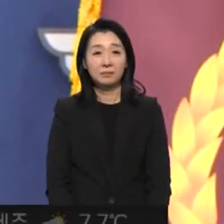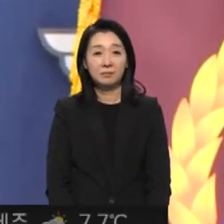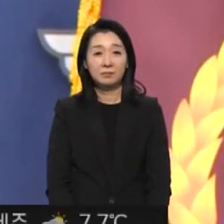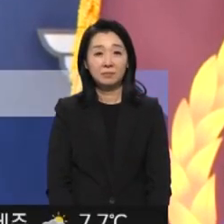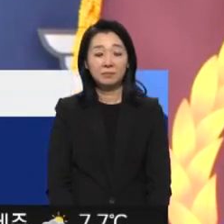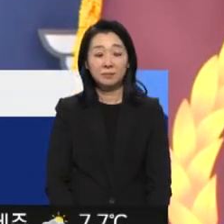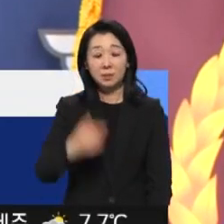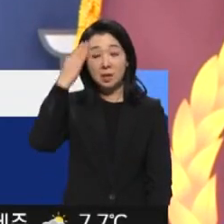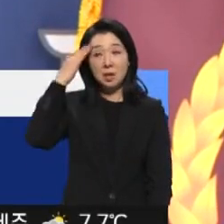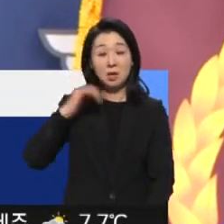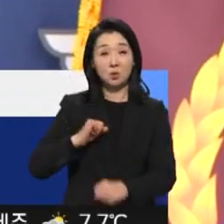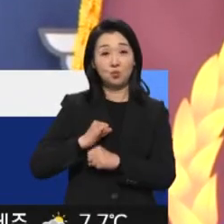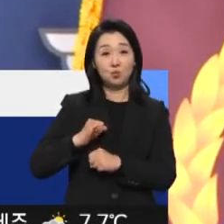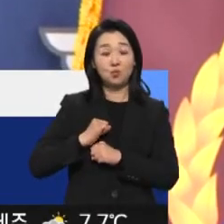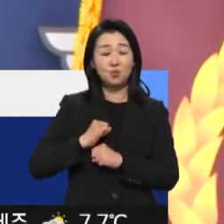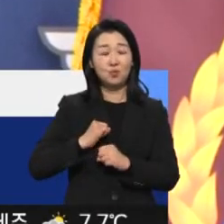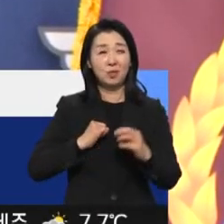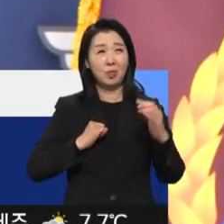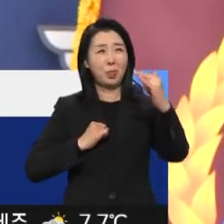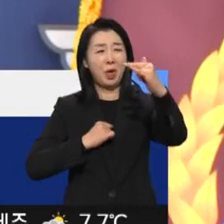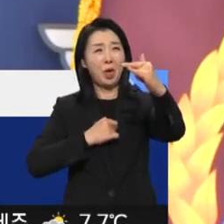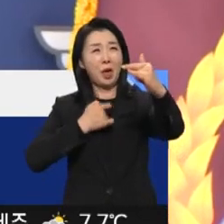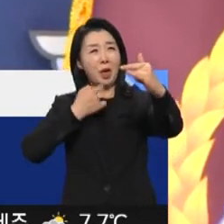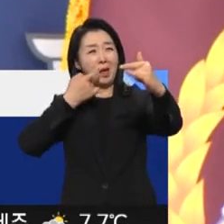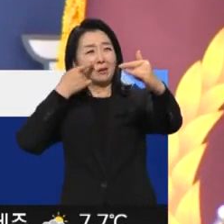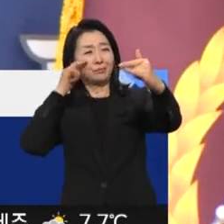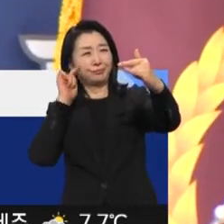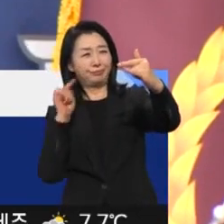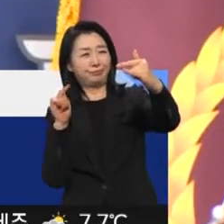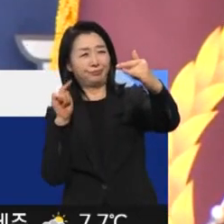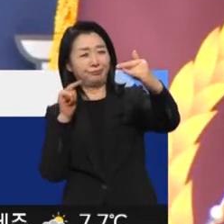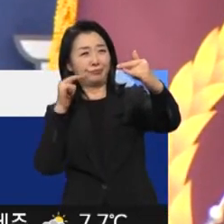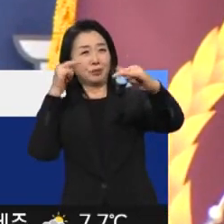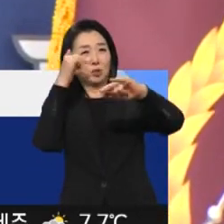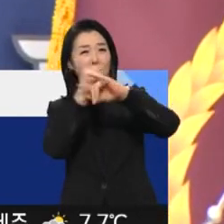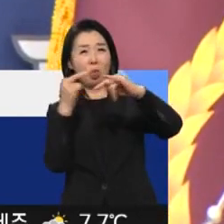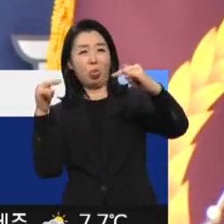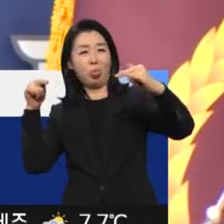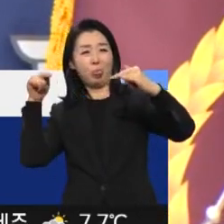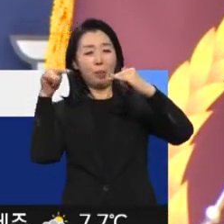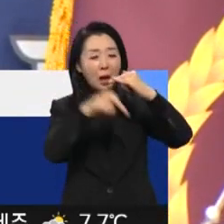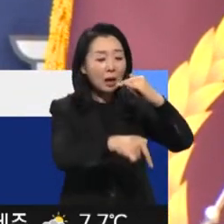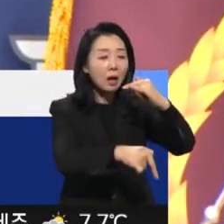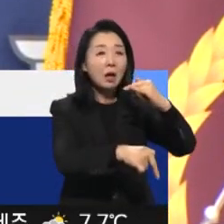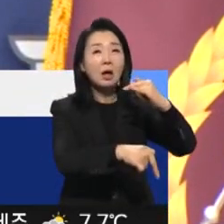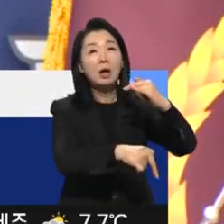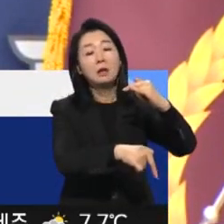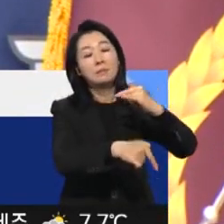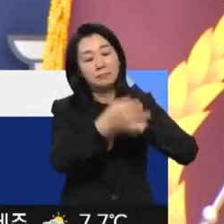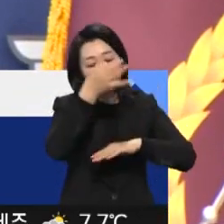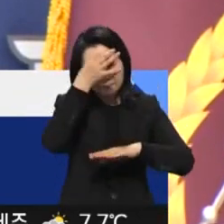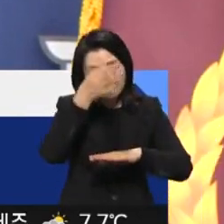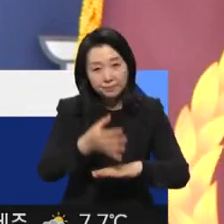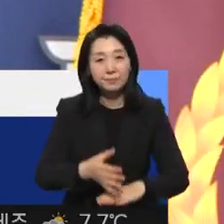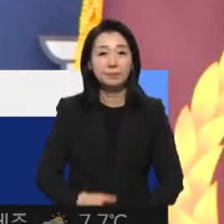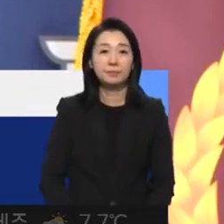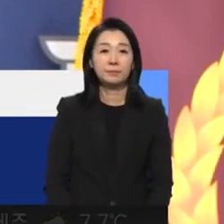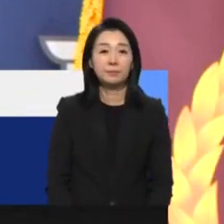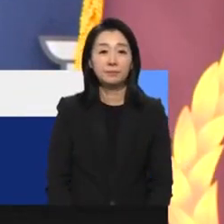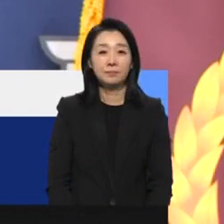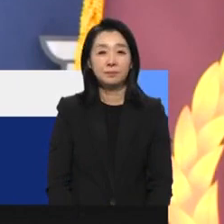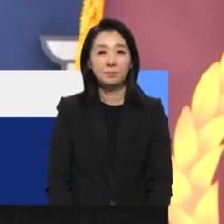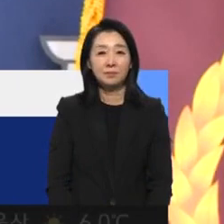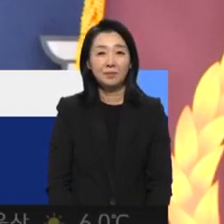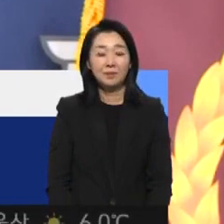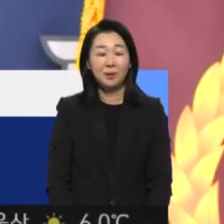우리 군은 이를 탐지 추적하였으나 격추시키지 못하였다는 점에 송구하게 생각합니다.